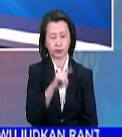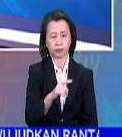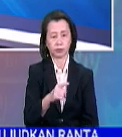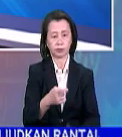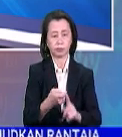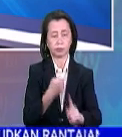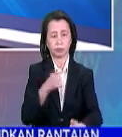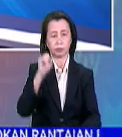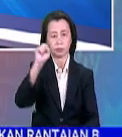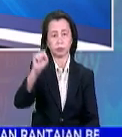perkembangan di Sabah